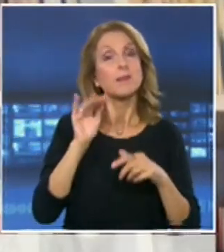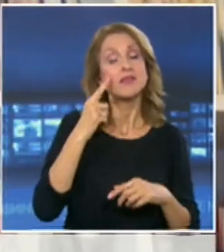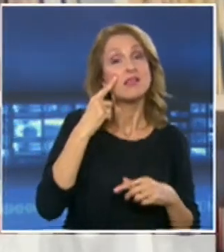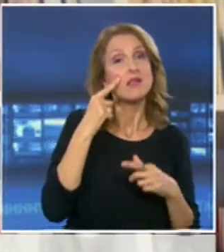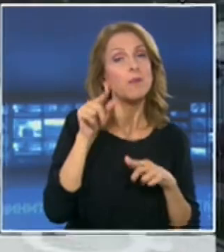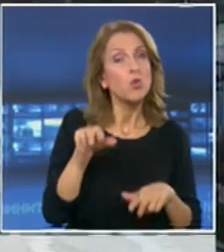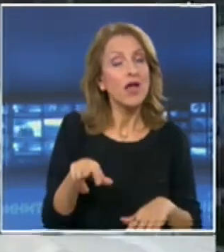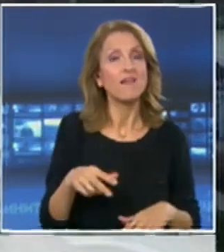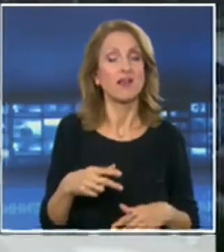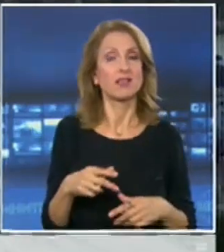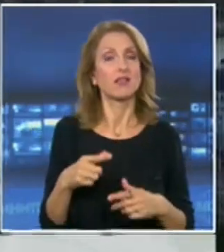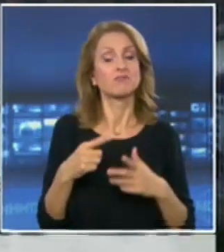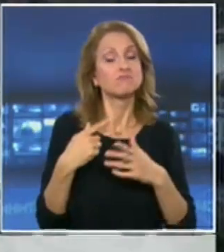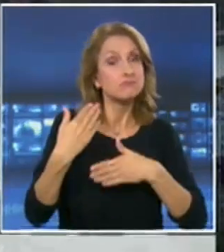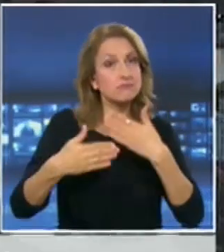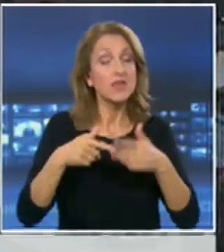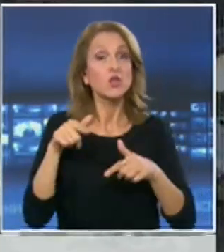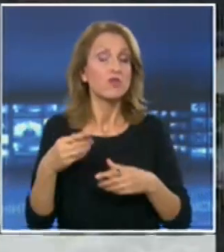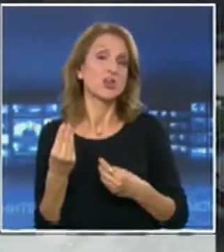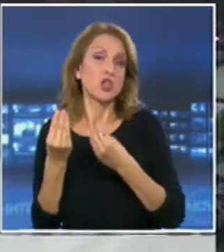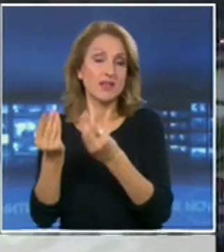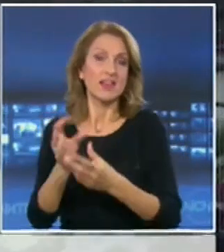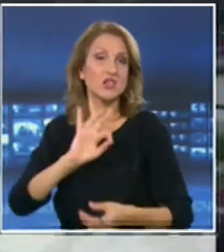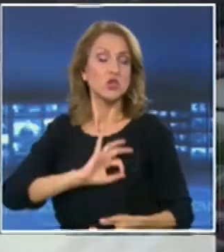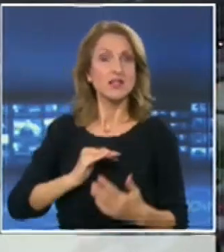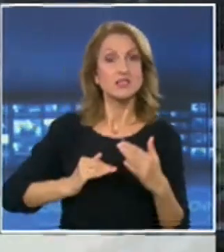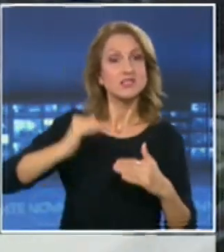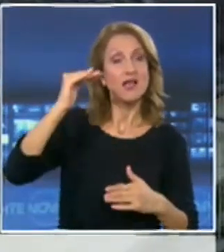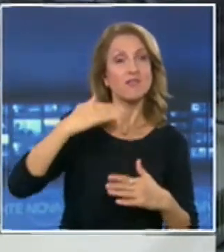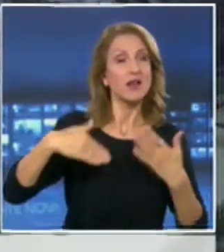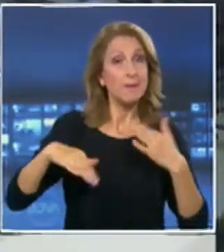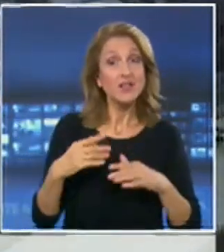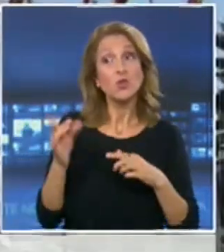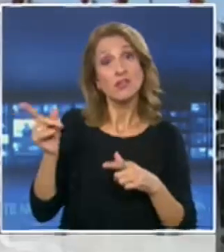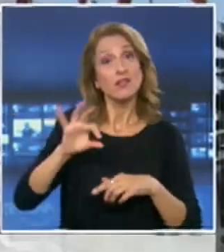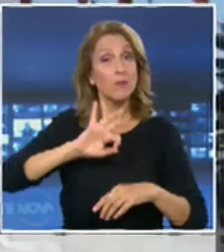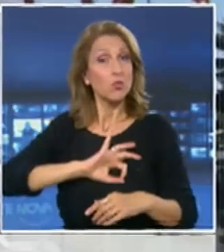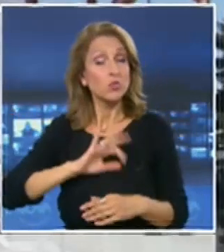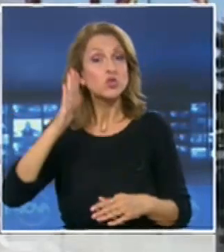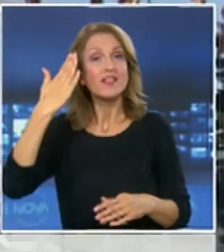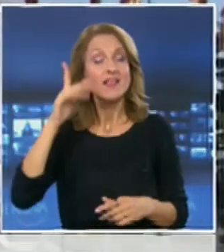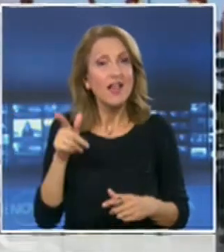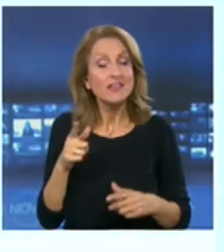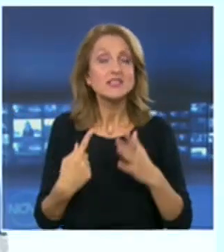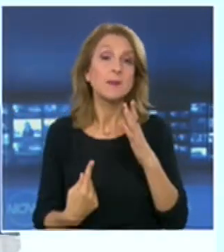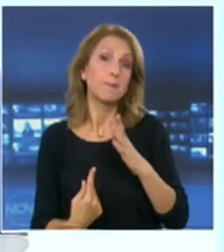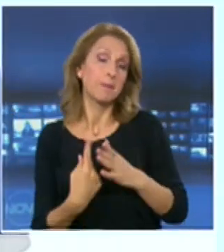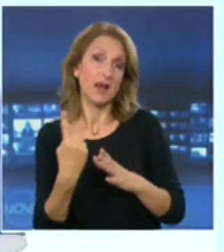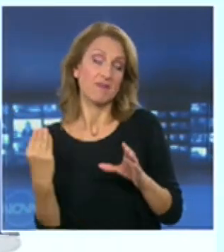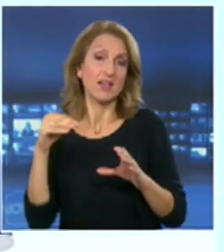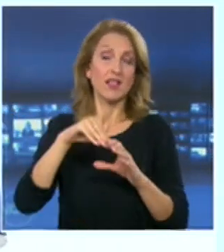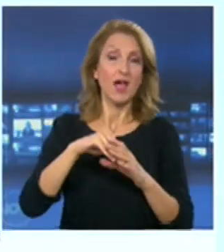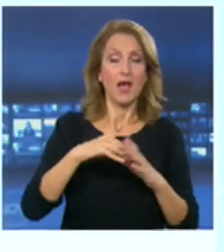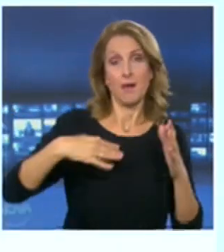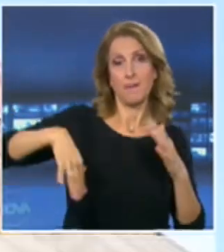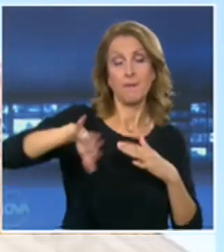бъдат отчитани. Това би дало шанс на Северна Македония да получи дата през тази година за първата си междуправителствена конференция, която